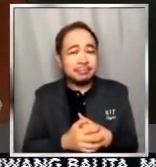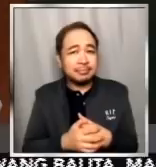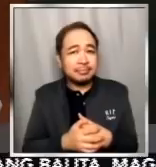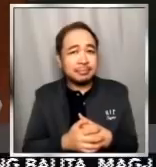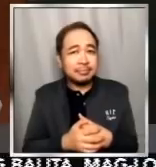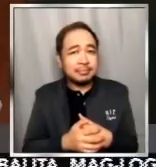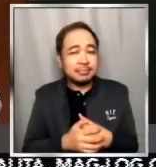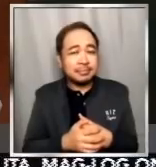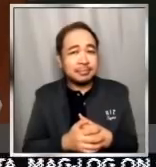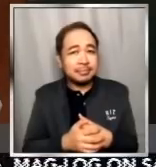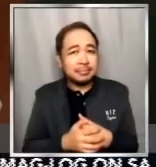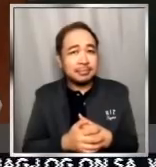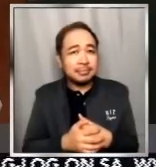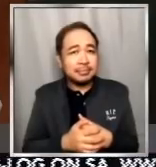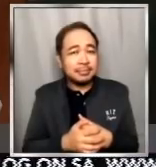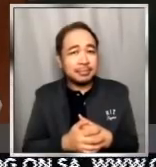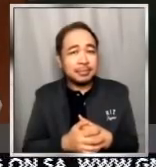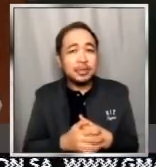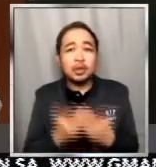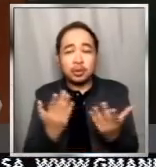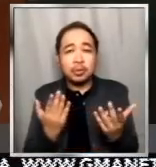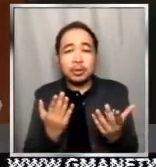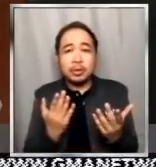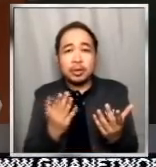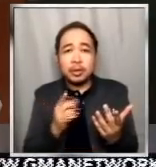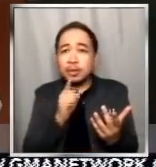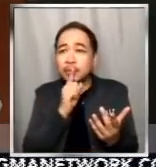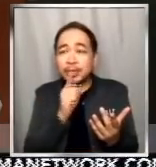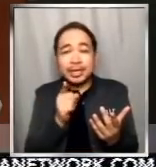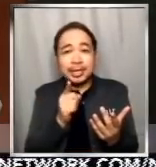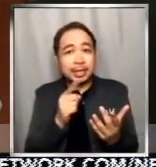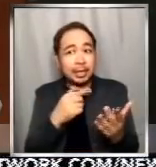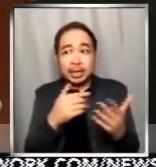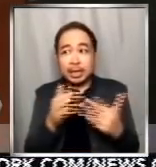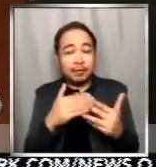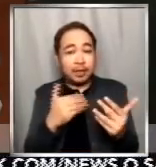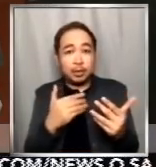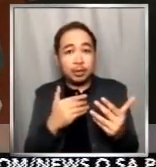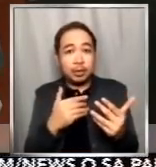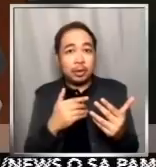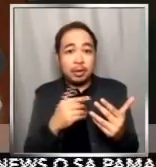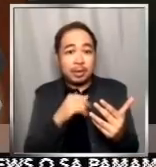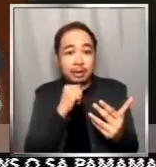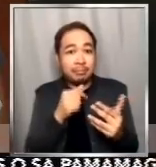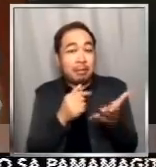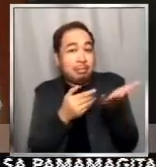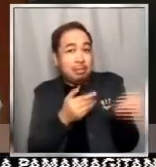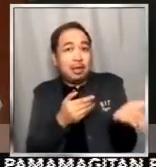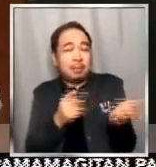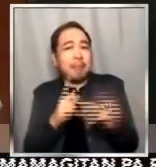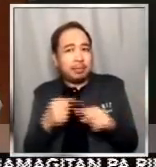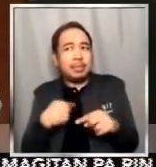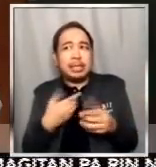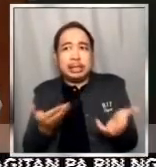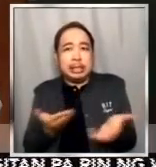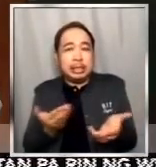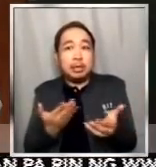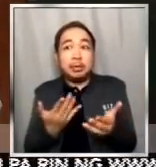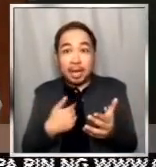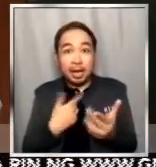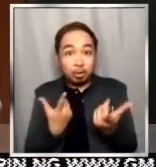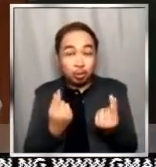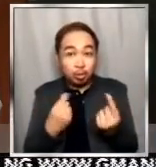di ba na wala ako na dito sa pagbagyo. Well, do you want me to stand doon